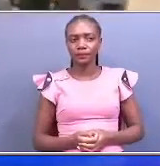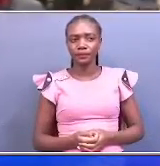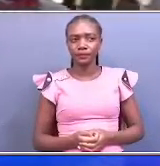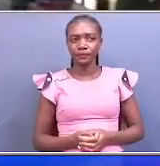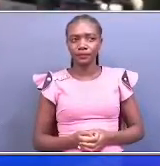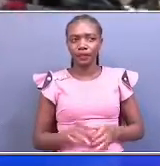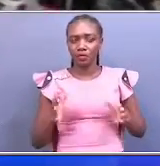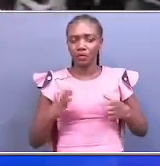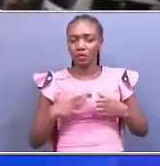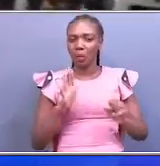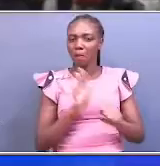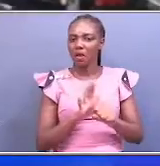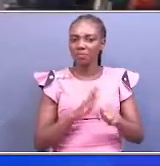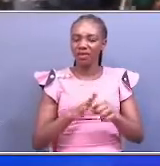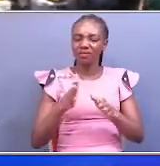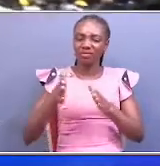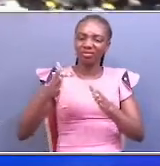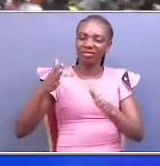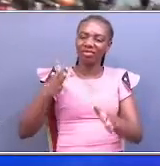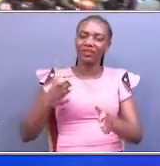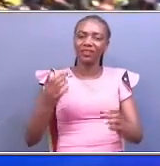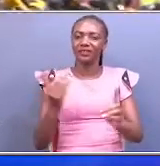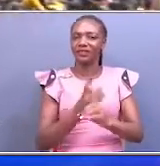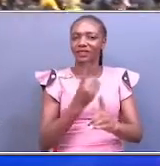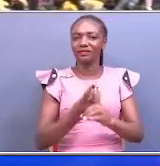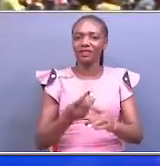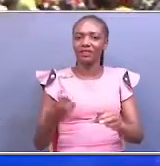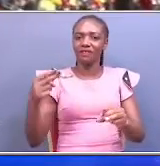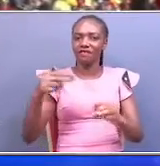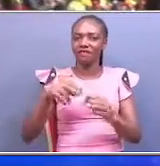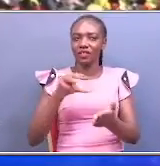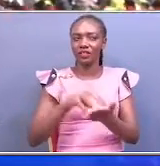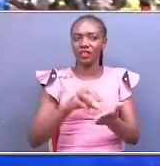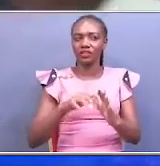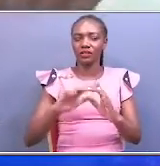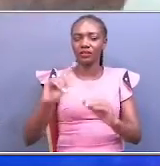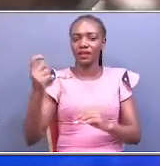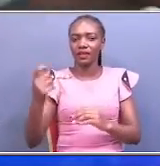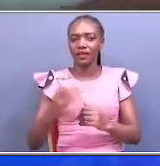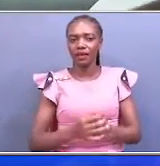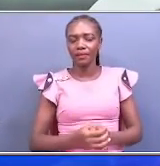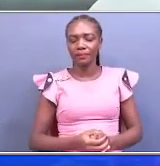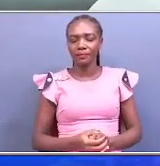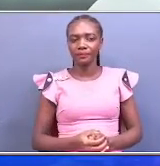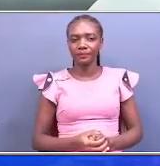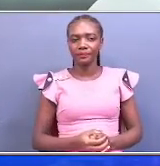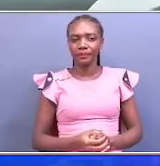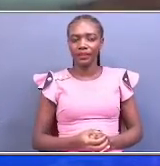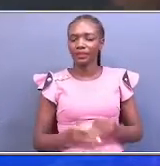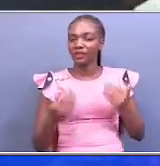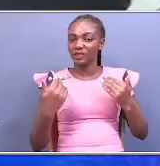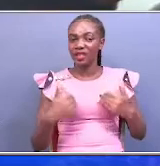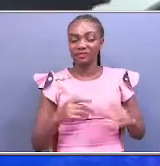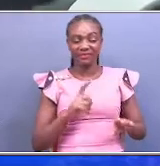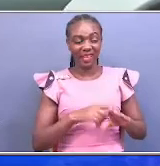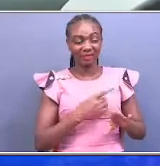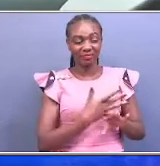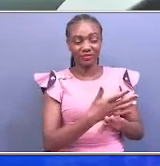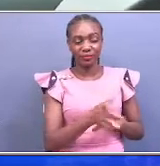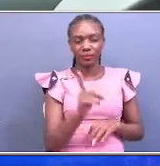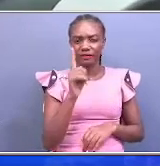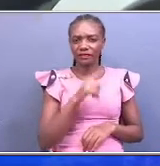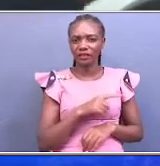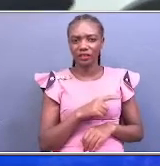long queues are still being witnessed in many fuel stations across the country. Masa, nimeharibu. Nazunguka